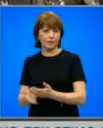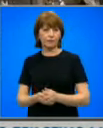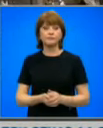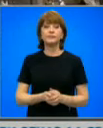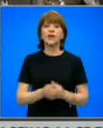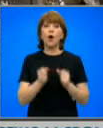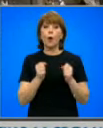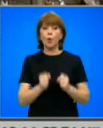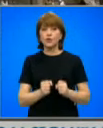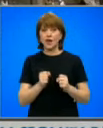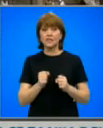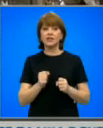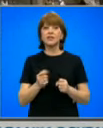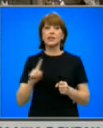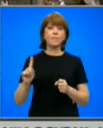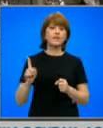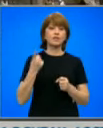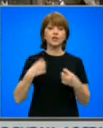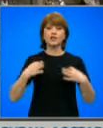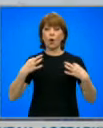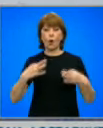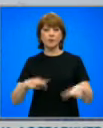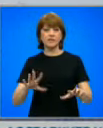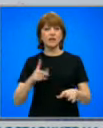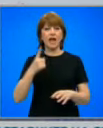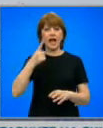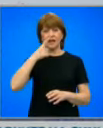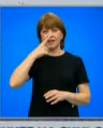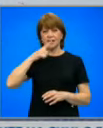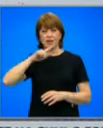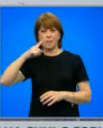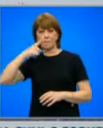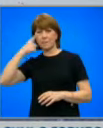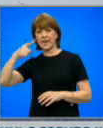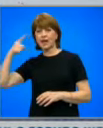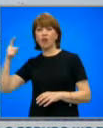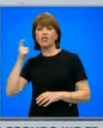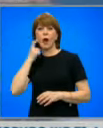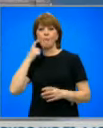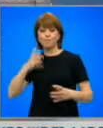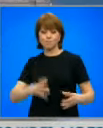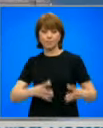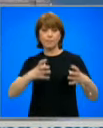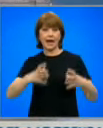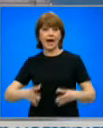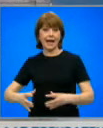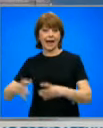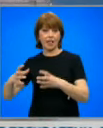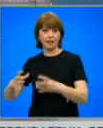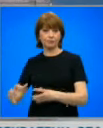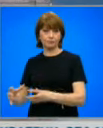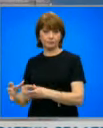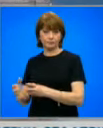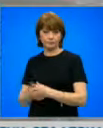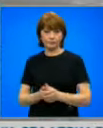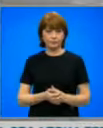горивата. Очакванията са първоначално да бъдат освободени около 1 милион барела, а в идните месеци това количество да нарасне до 180